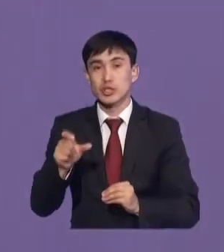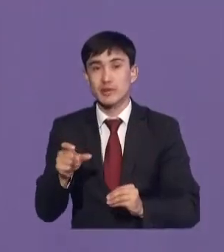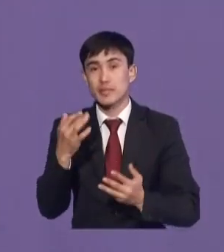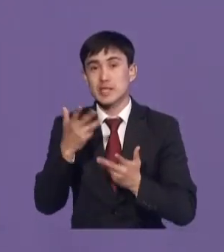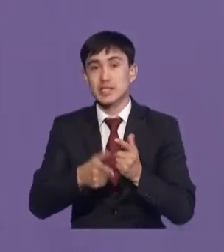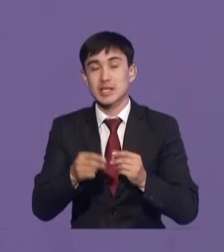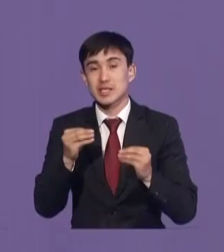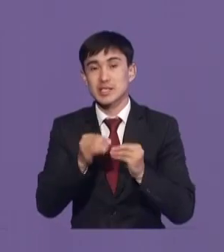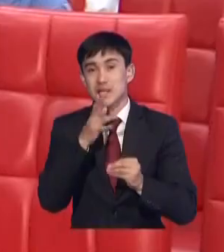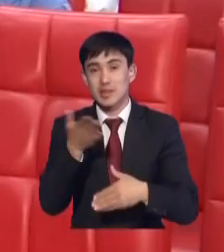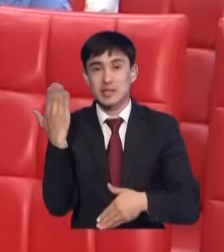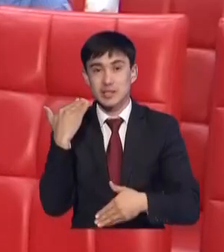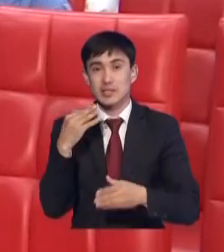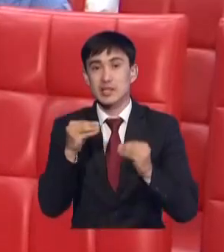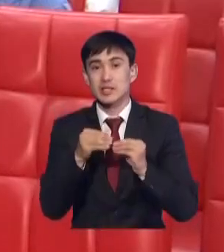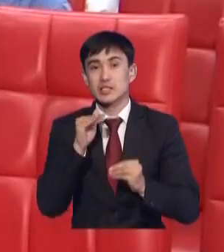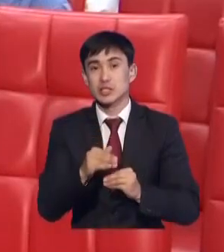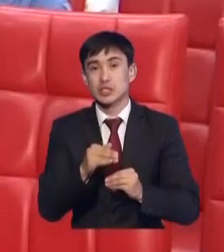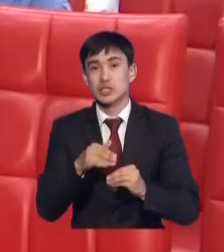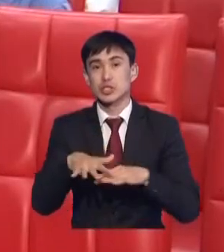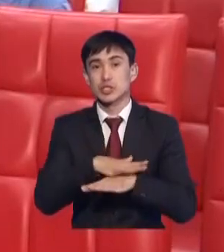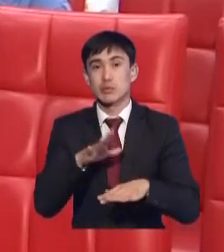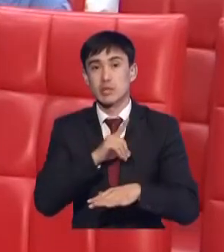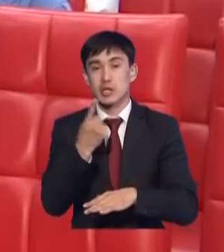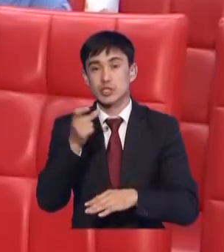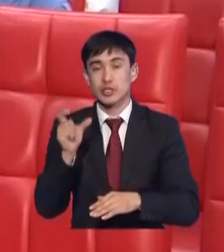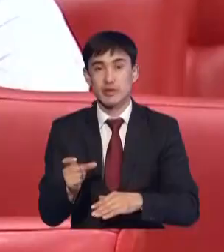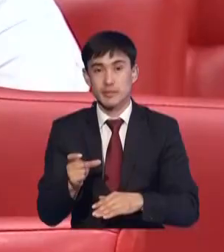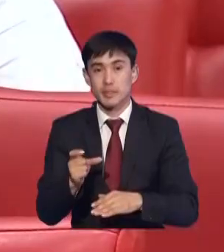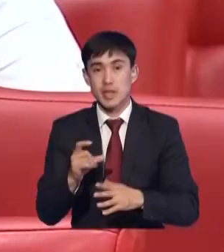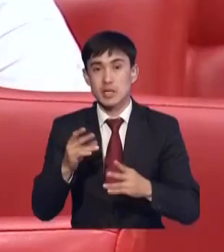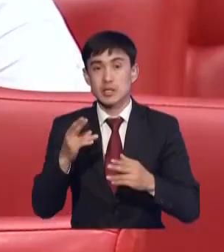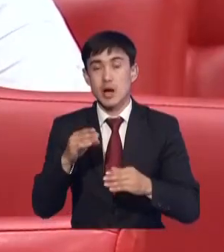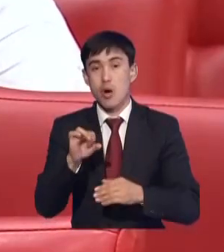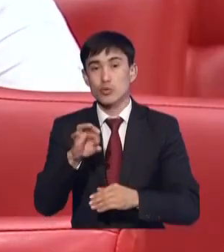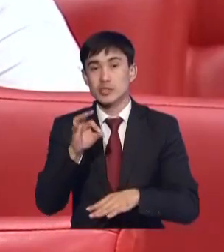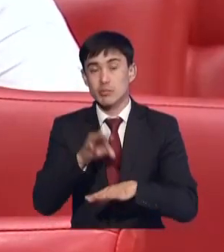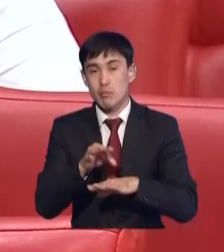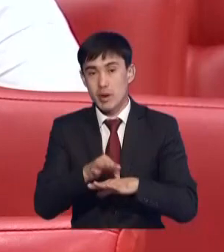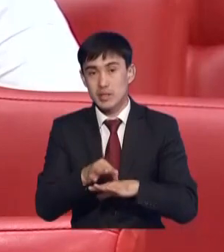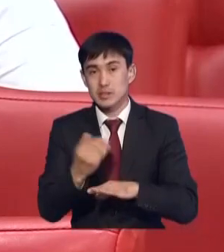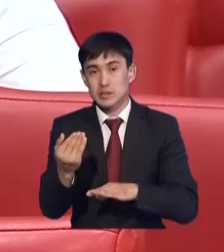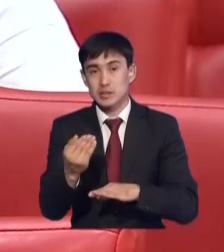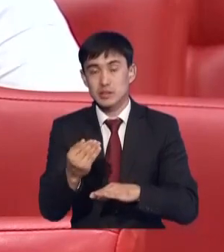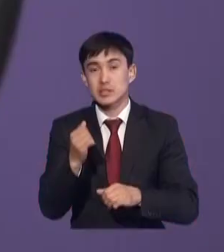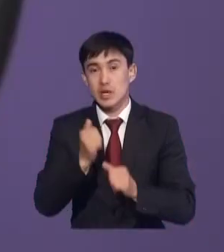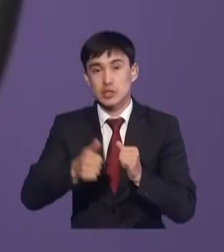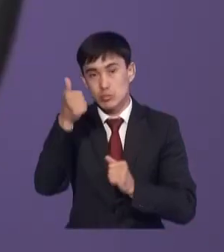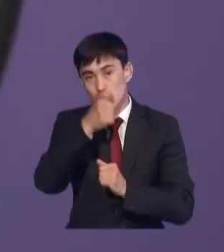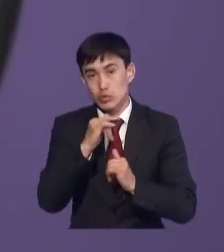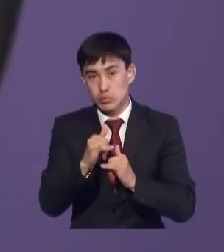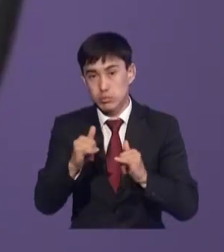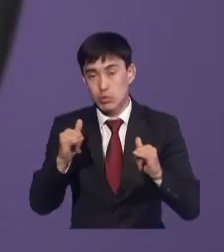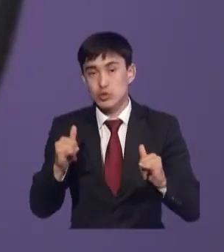несколько десятков лет назад на 10.000 жителей приходился один человек с расстройством аутистического Спектра то с каждым годом их